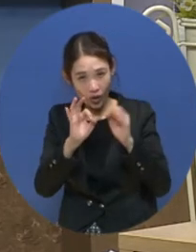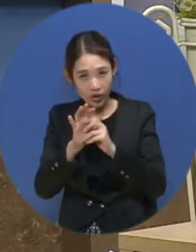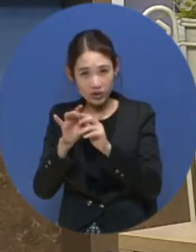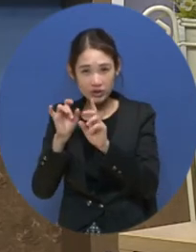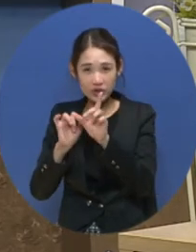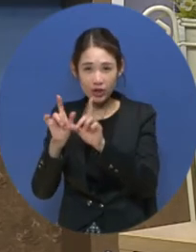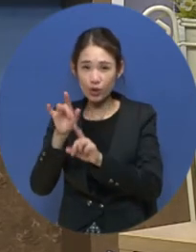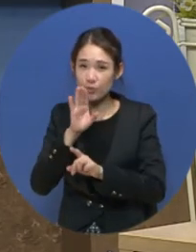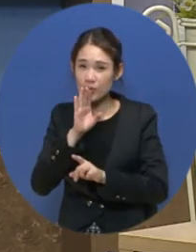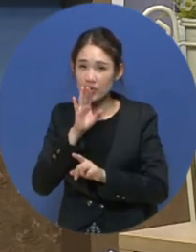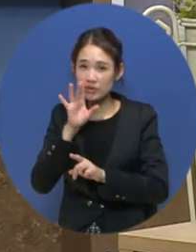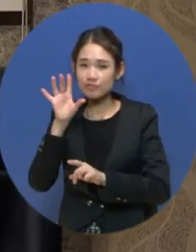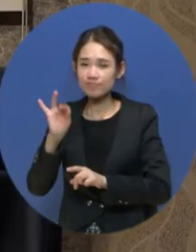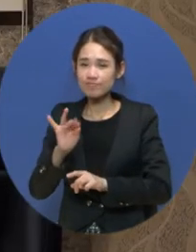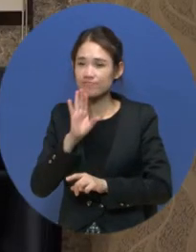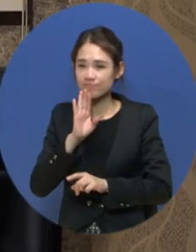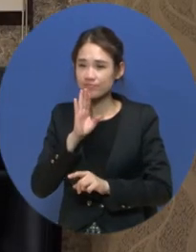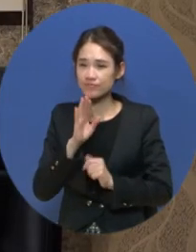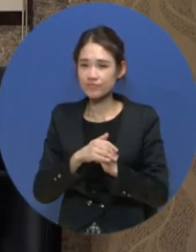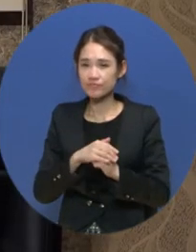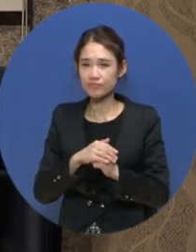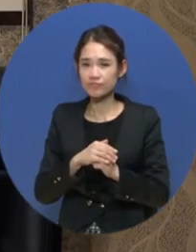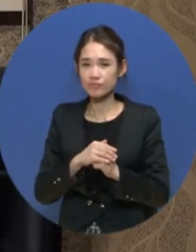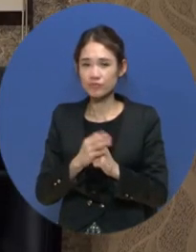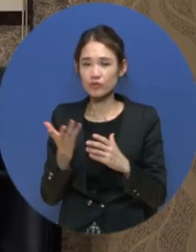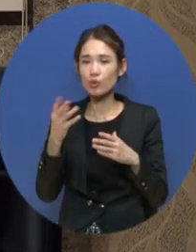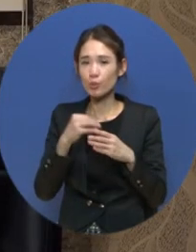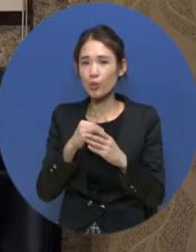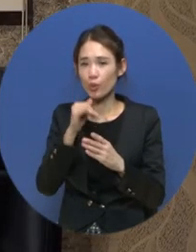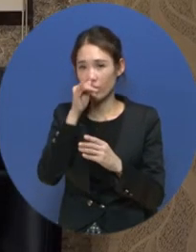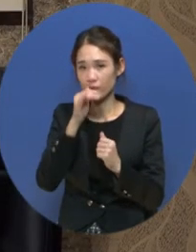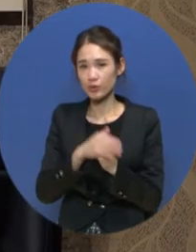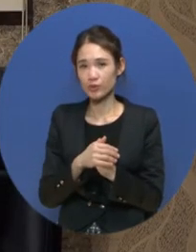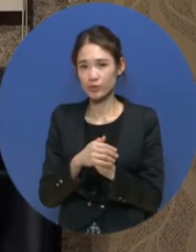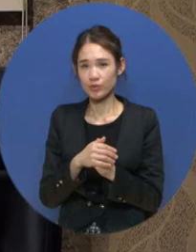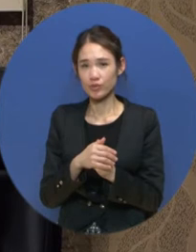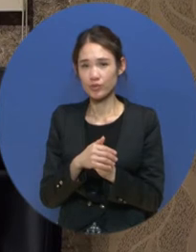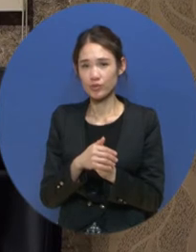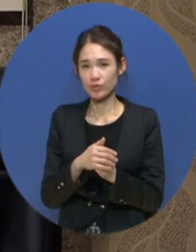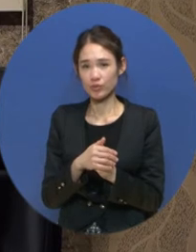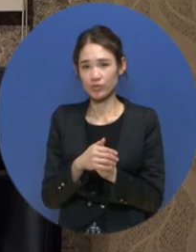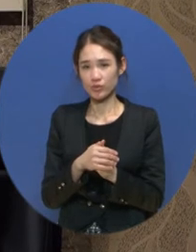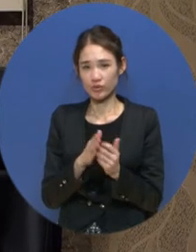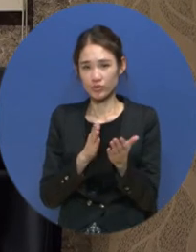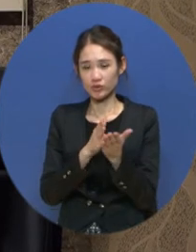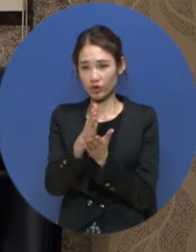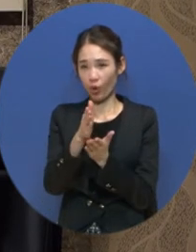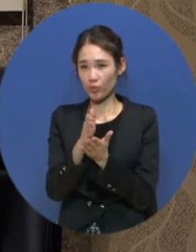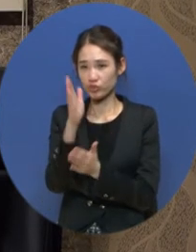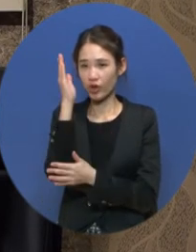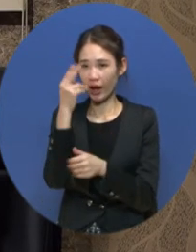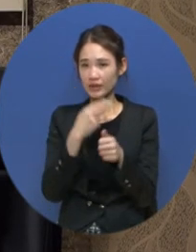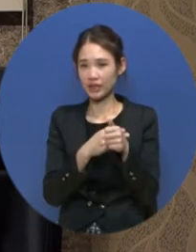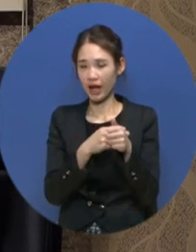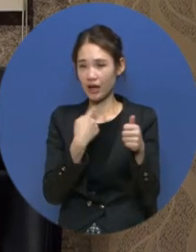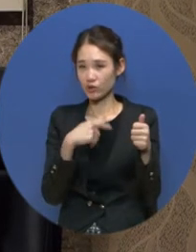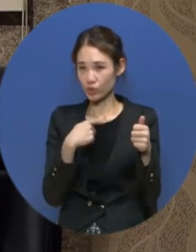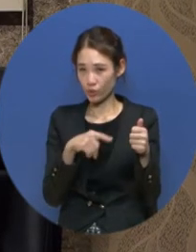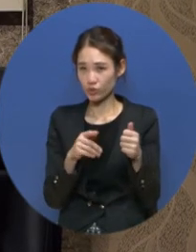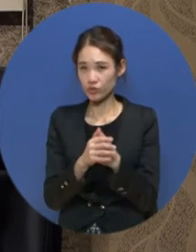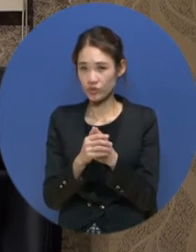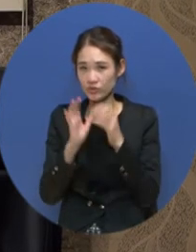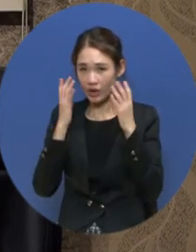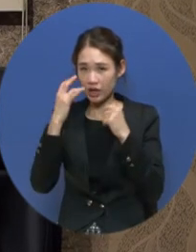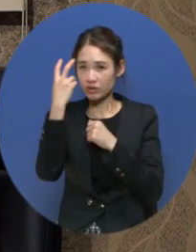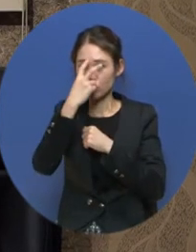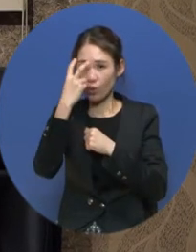이루어지던데 동일한가요? 예, 그것도 그것을 포함하고요. 네. 그다음에 이제 전문 강사 교육이라든가 아니면 또 이제 아이들을